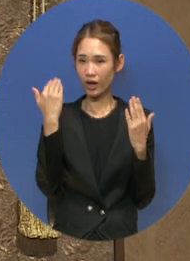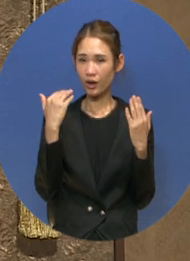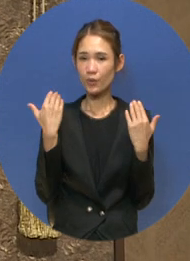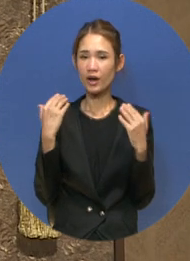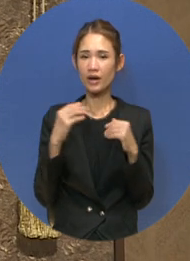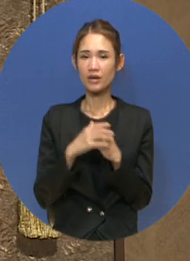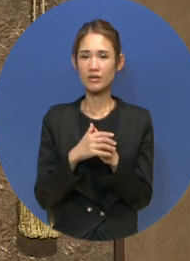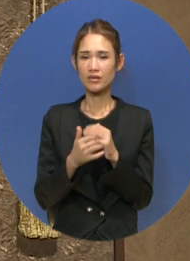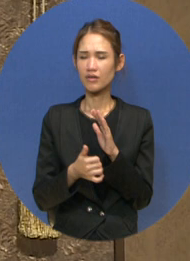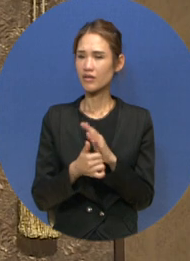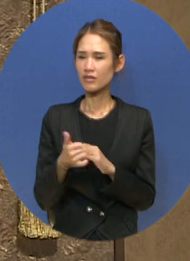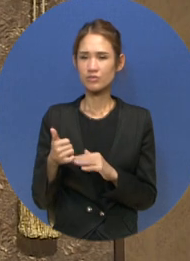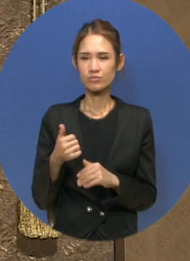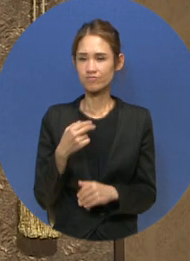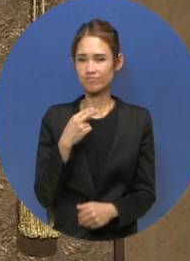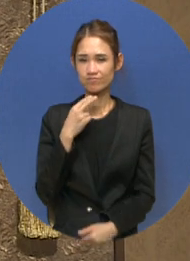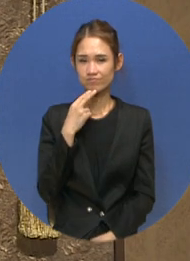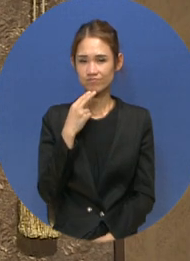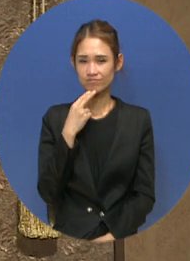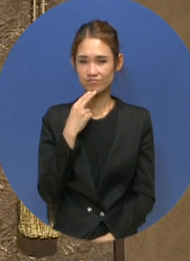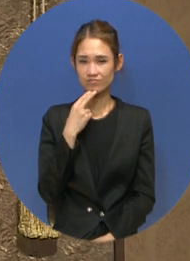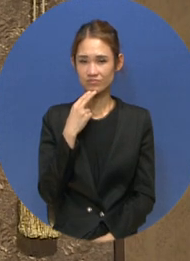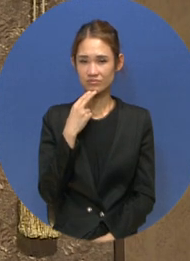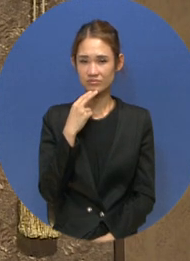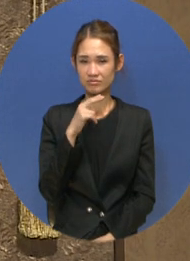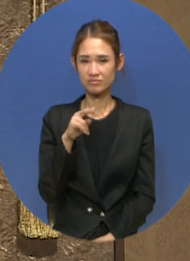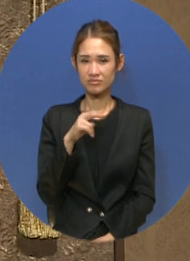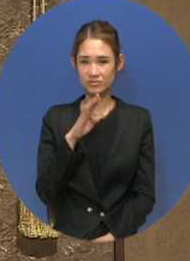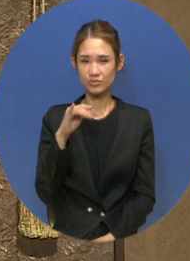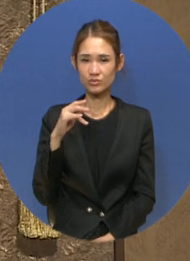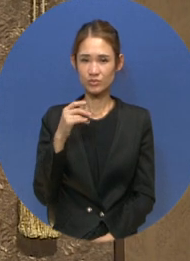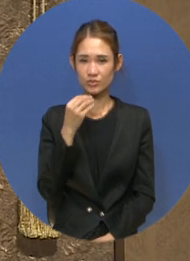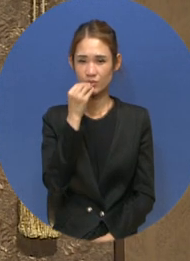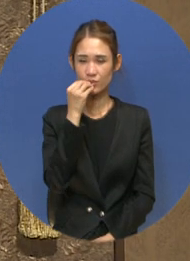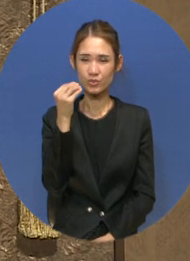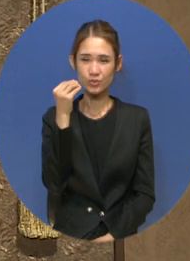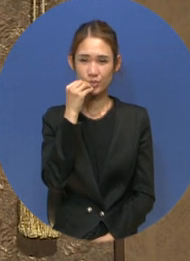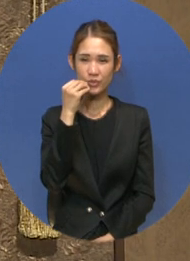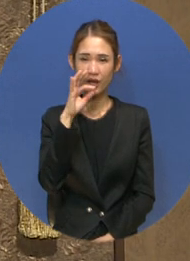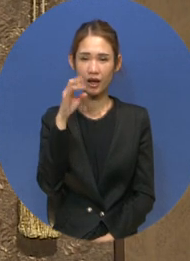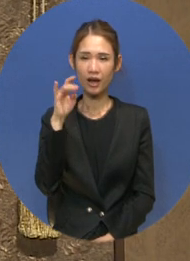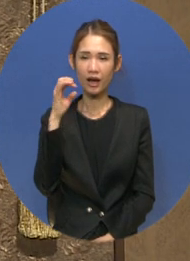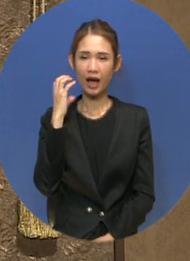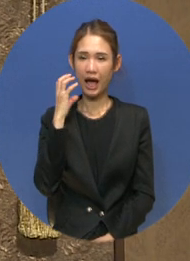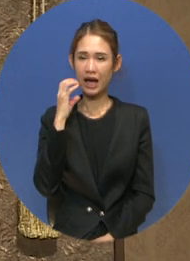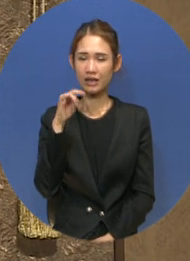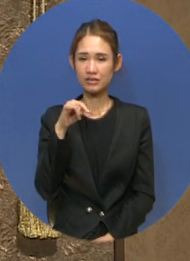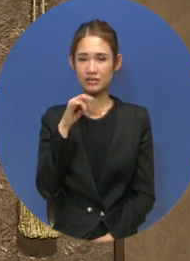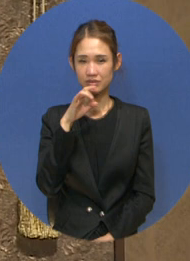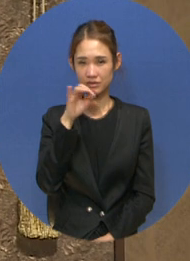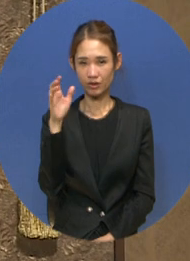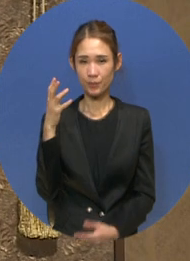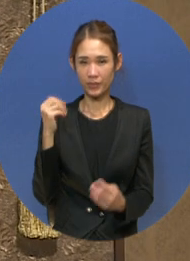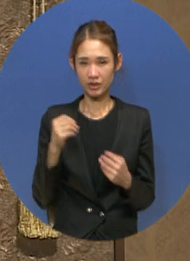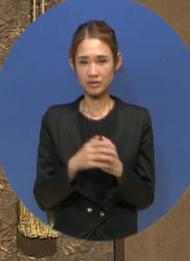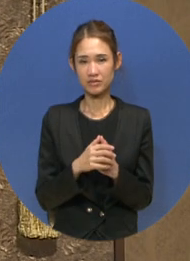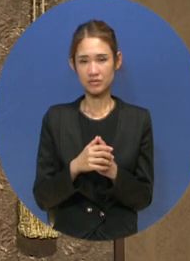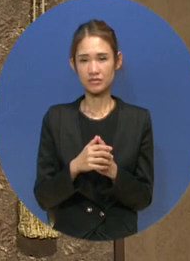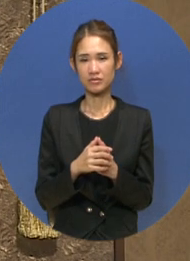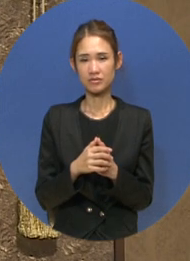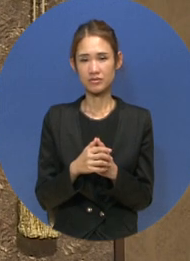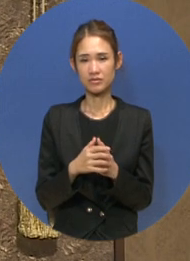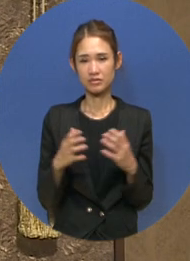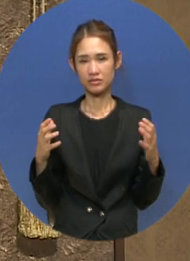그 희망이 없었어요. 그래서 걔네들은 뭐 본드 부는 아이들이라 그래갖고 막 본드 부는 그런 애들이 예. 많았어요. 그래서 그